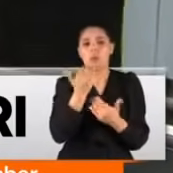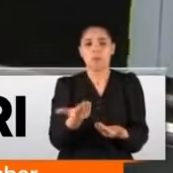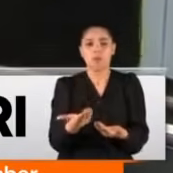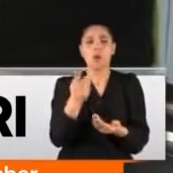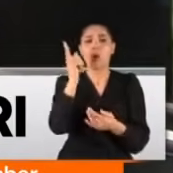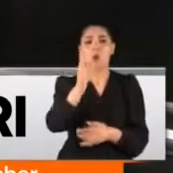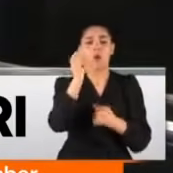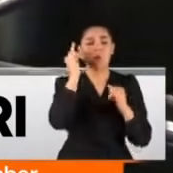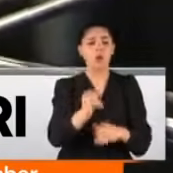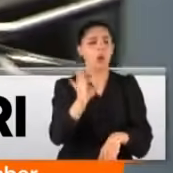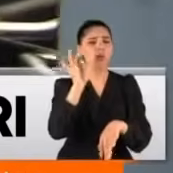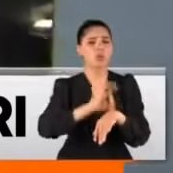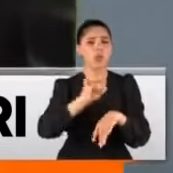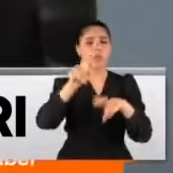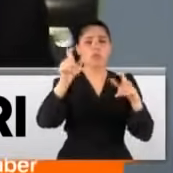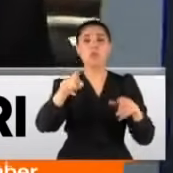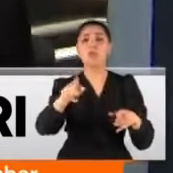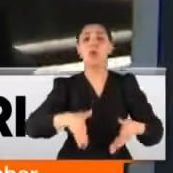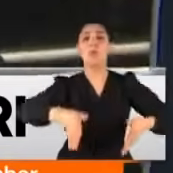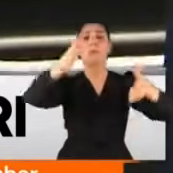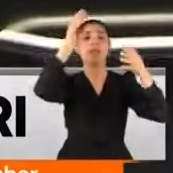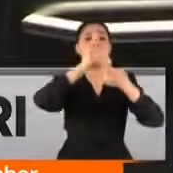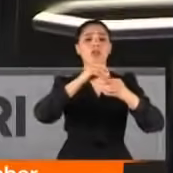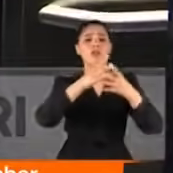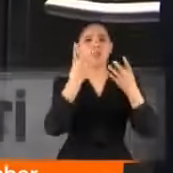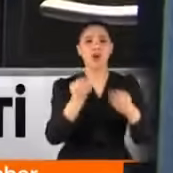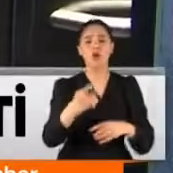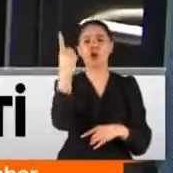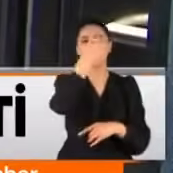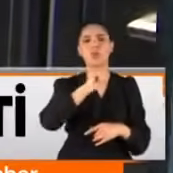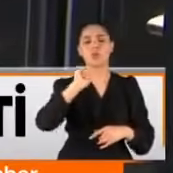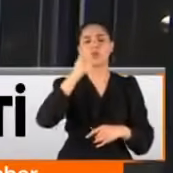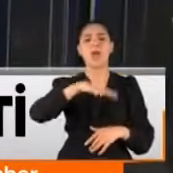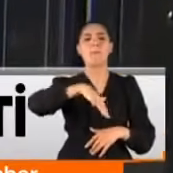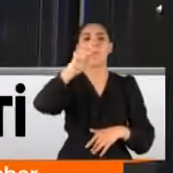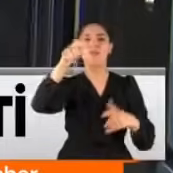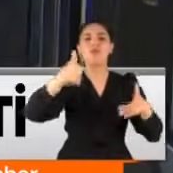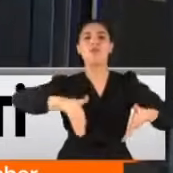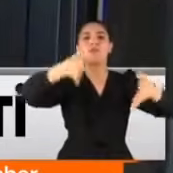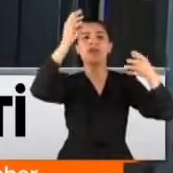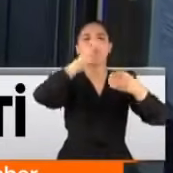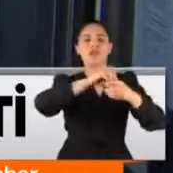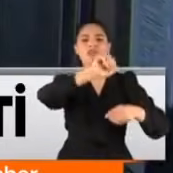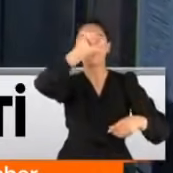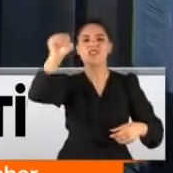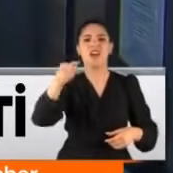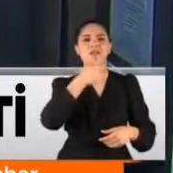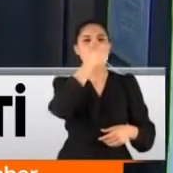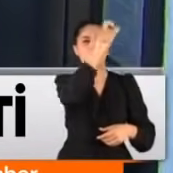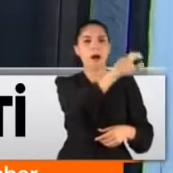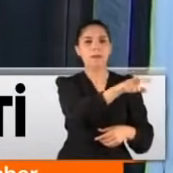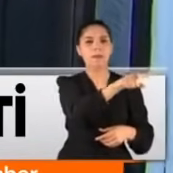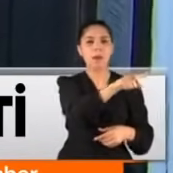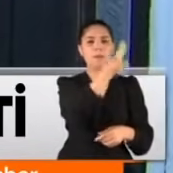O kabus dolu anlar işte bu binada yaşandı. Güzellik merkezi bu binadaydı. Ve saldırgan da bu güzellik